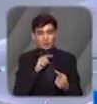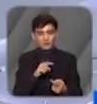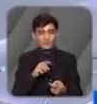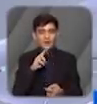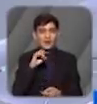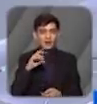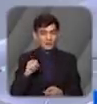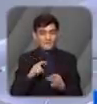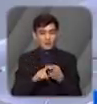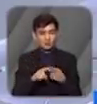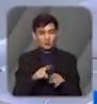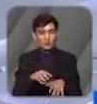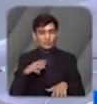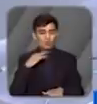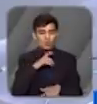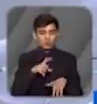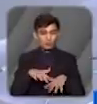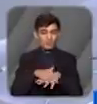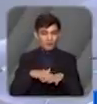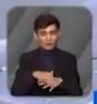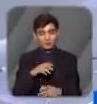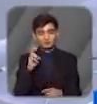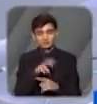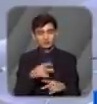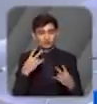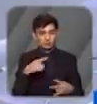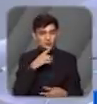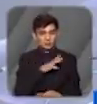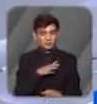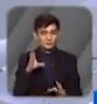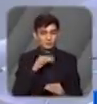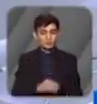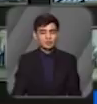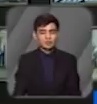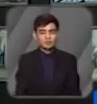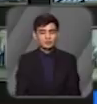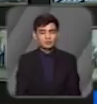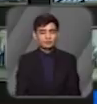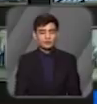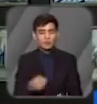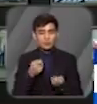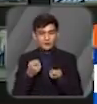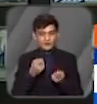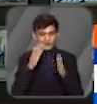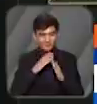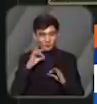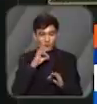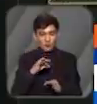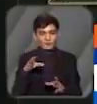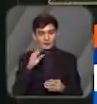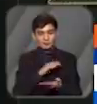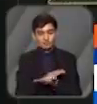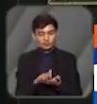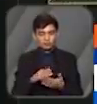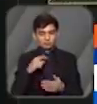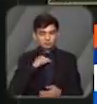күшейту үшін адам көп шоғырланған жерлерге бармаған дұрыс дейді мүфтият. Діни басқарма Қазақстандағы мұсылмандарды тазалық